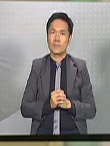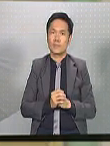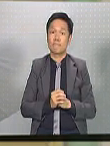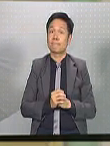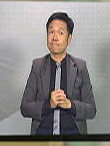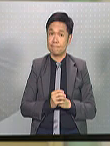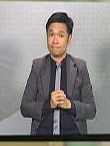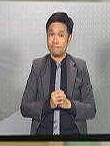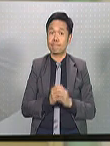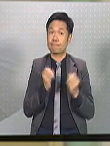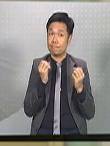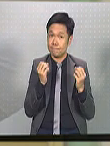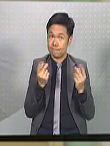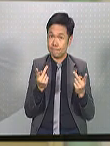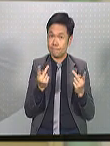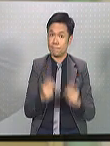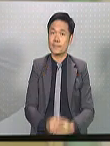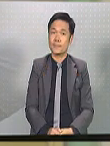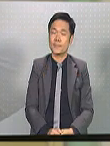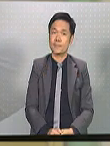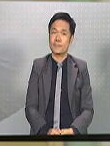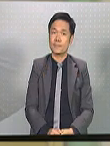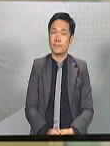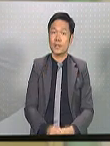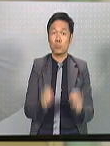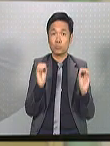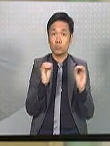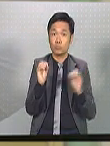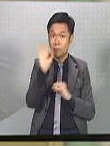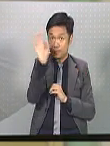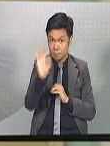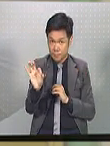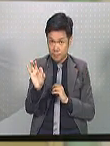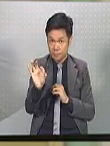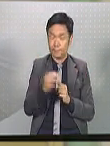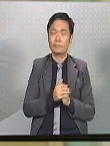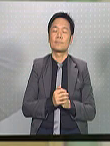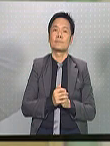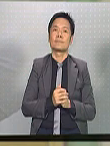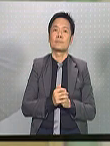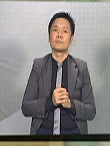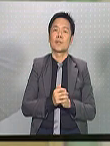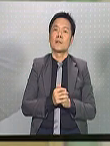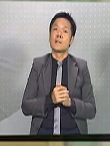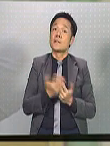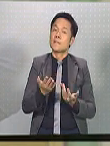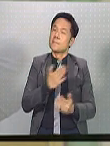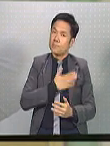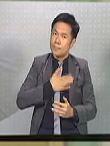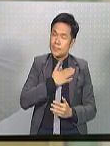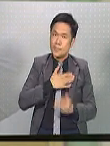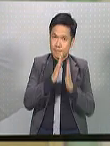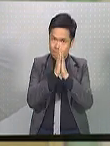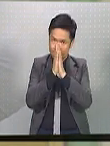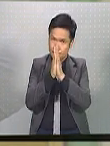the Hai kalau tada Sekali lagi saya menyeru kepada semua